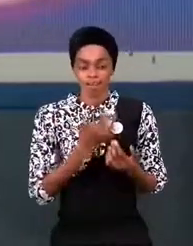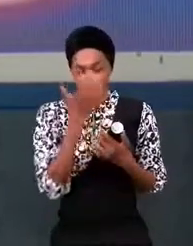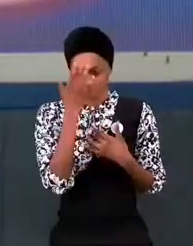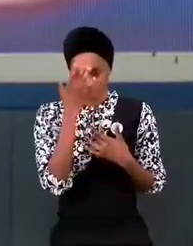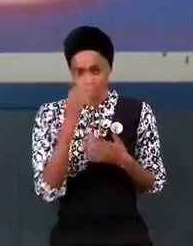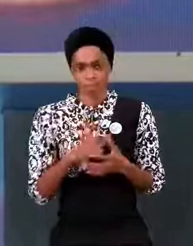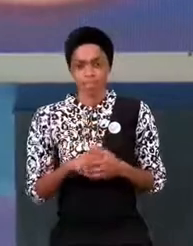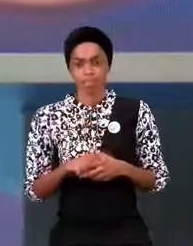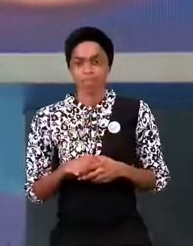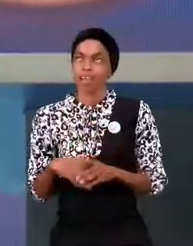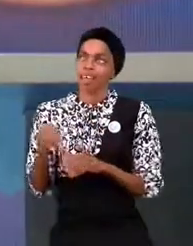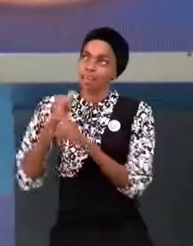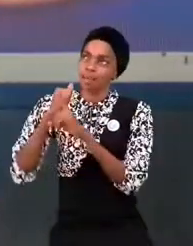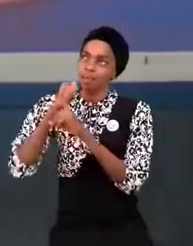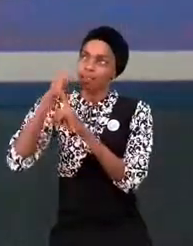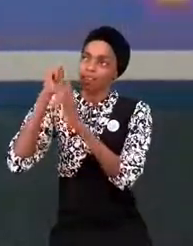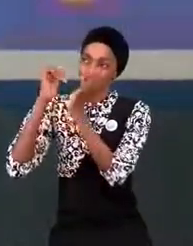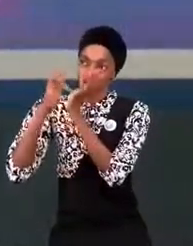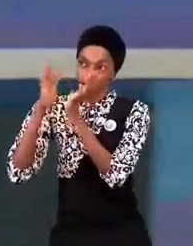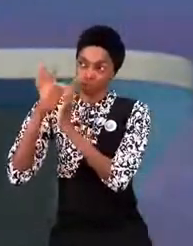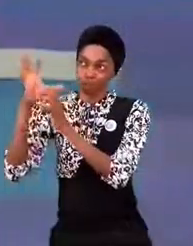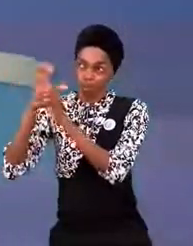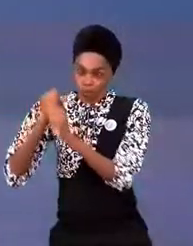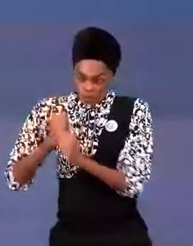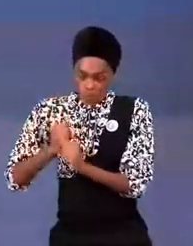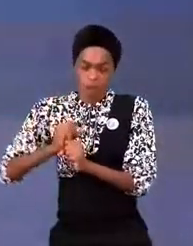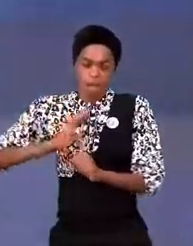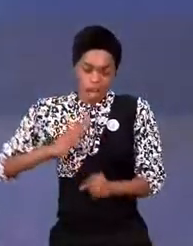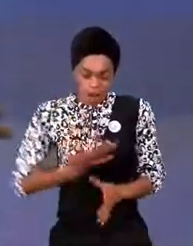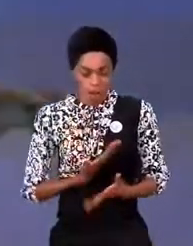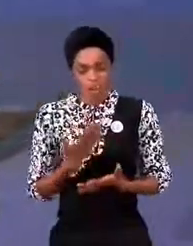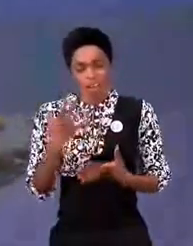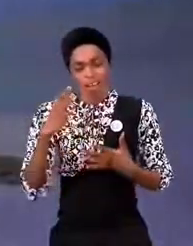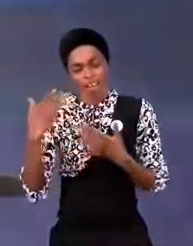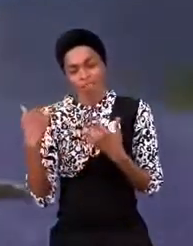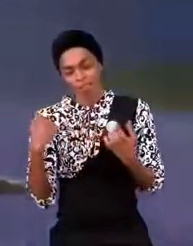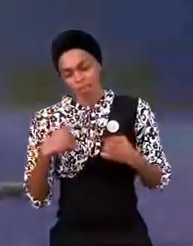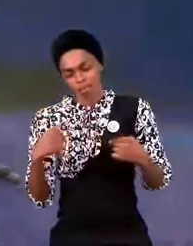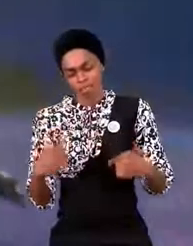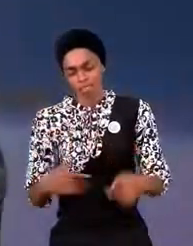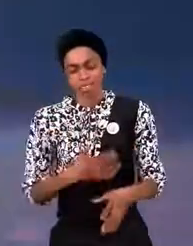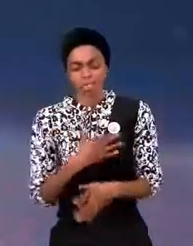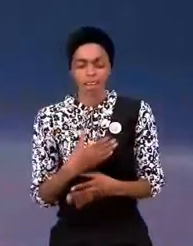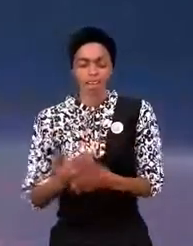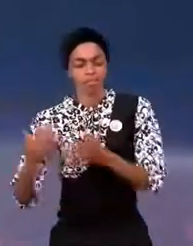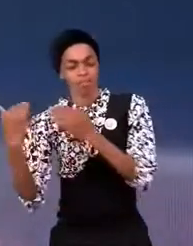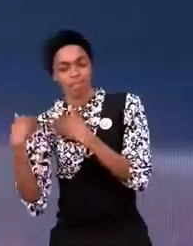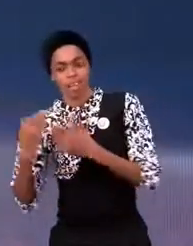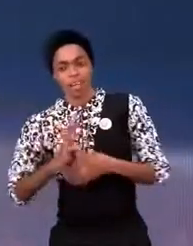il a pris nos infirmités et s'est chargé de nos maladies. Il regarde les maladies